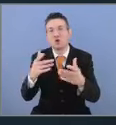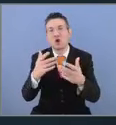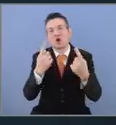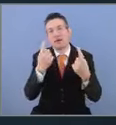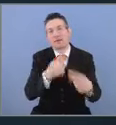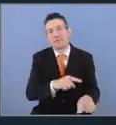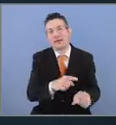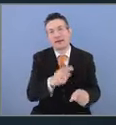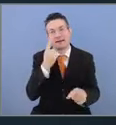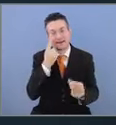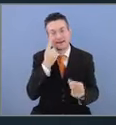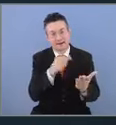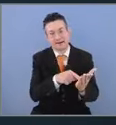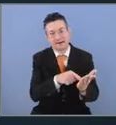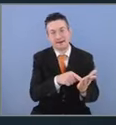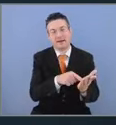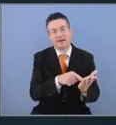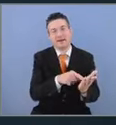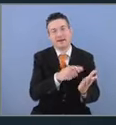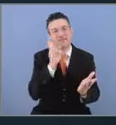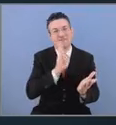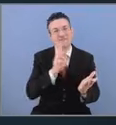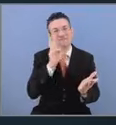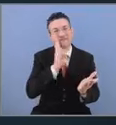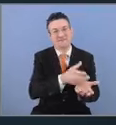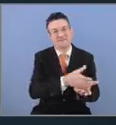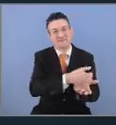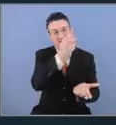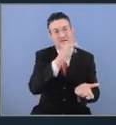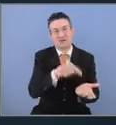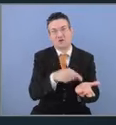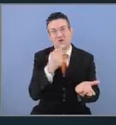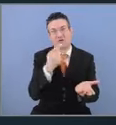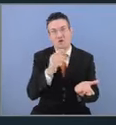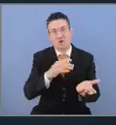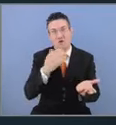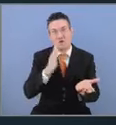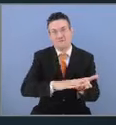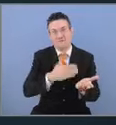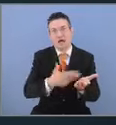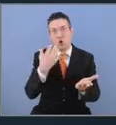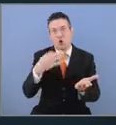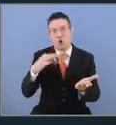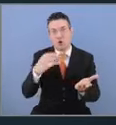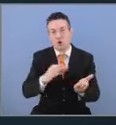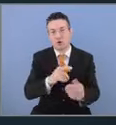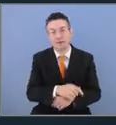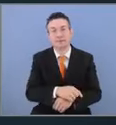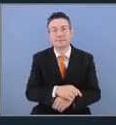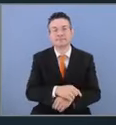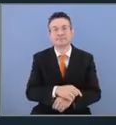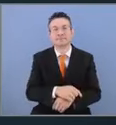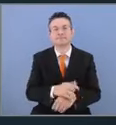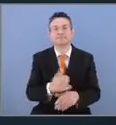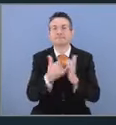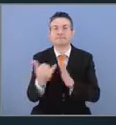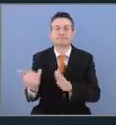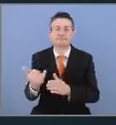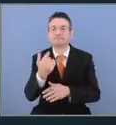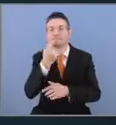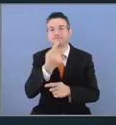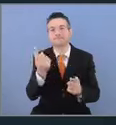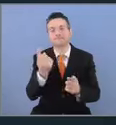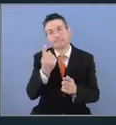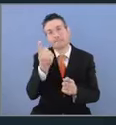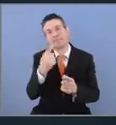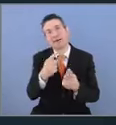meritava. Un'ultima cosa e poi lascio la parola agli altri, un richiamo alla diversità. Stiamo